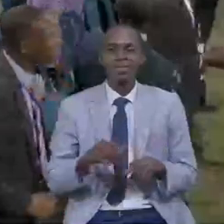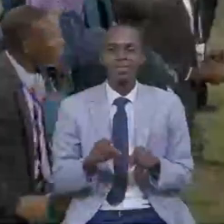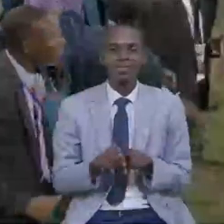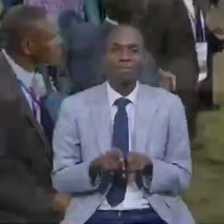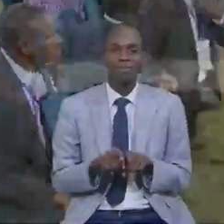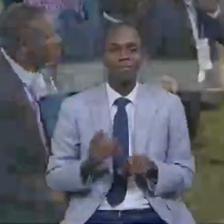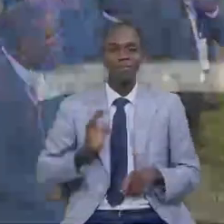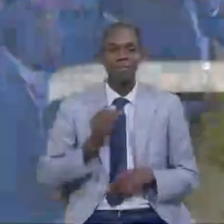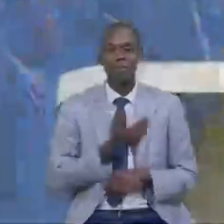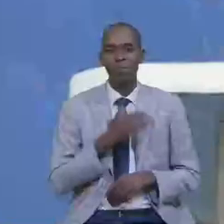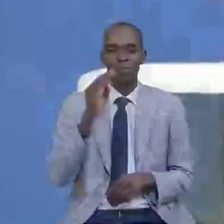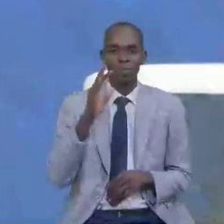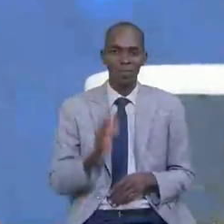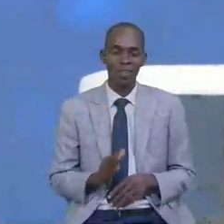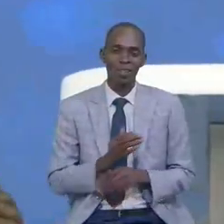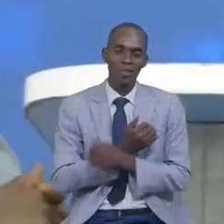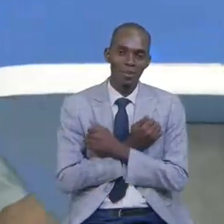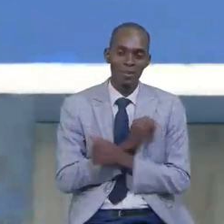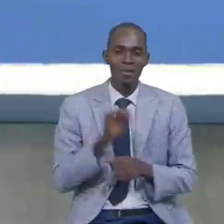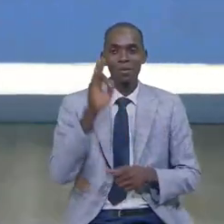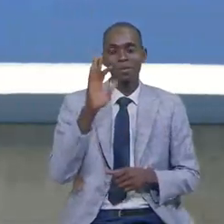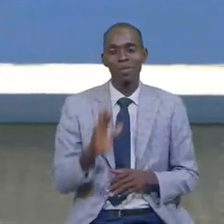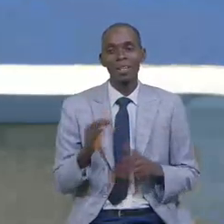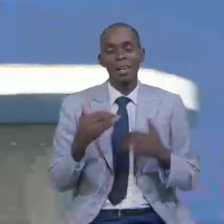Comme notre pasteur bien-aimé vous l'a dit,